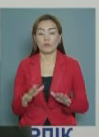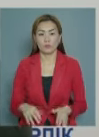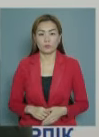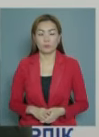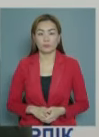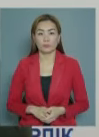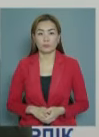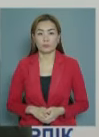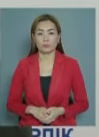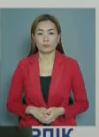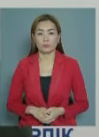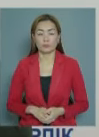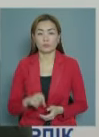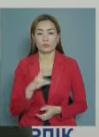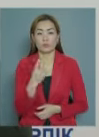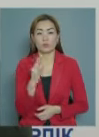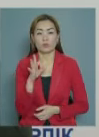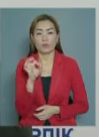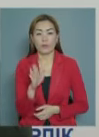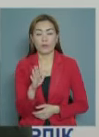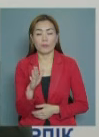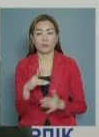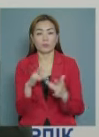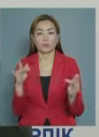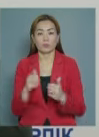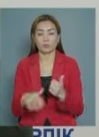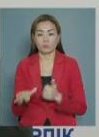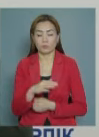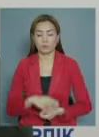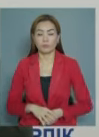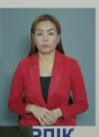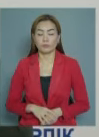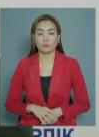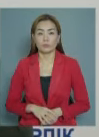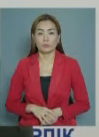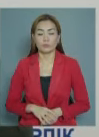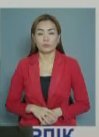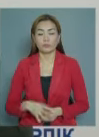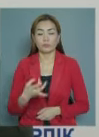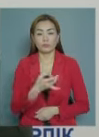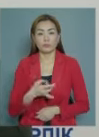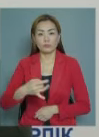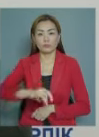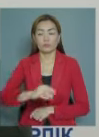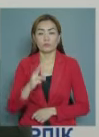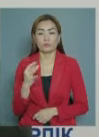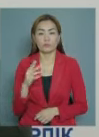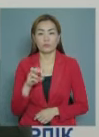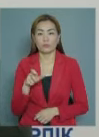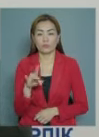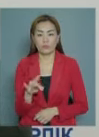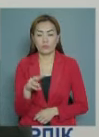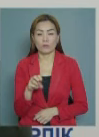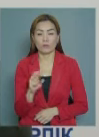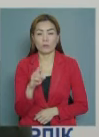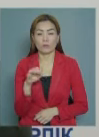бізде Мешников Баймұханов көпірінің тұсында. Тағы да аудандар бойынша бізде Құрмағазы, Жылой,